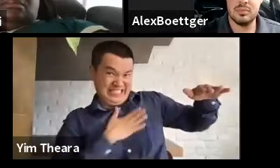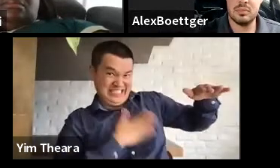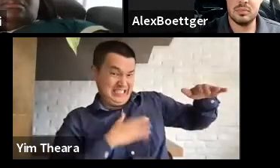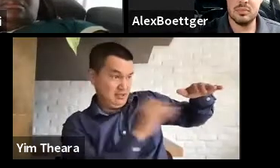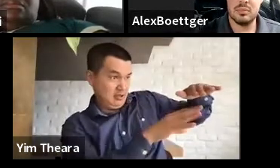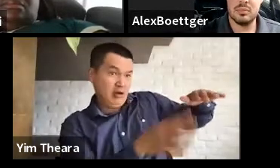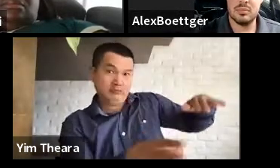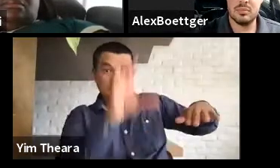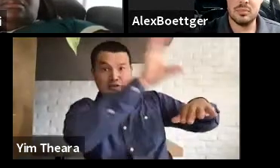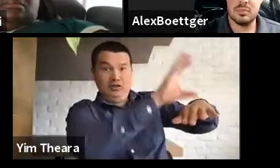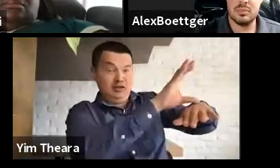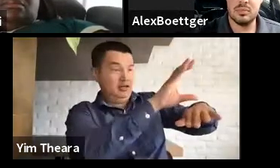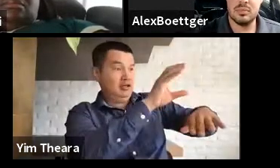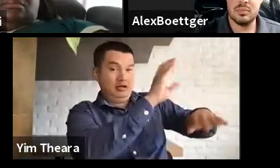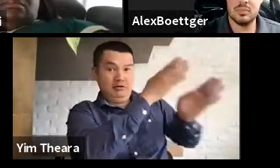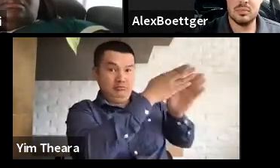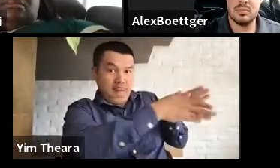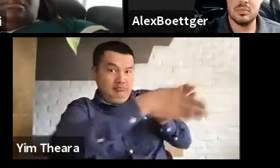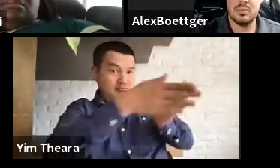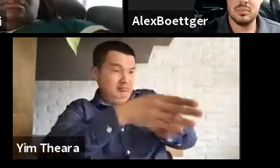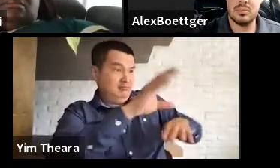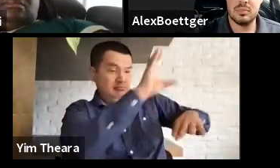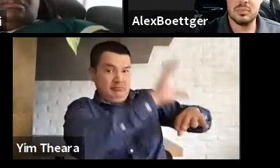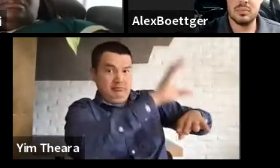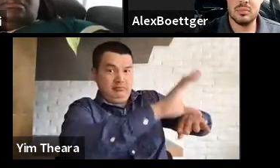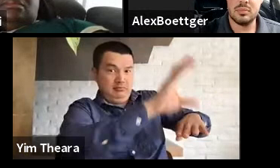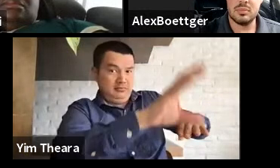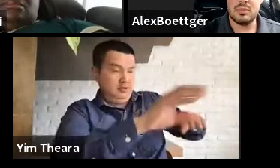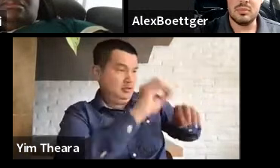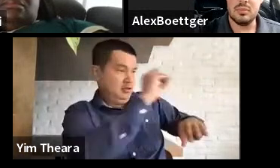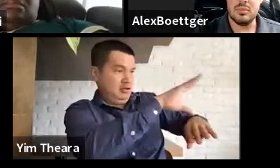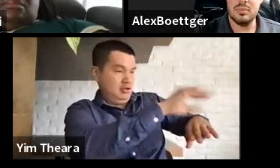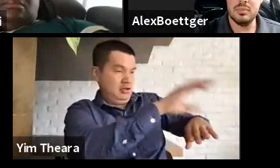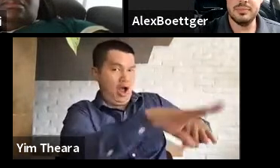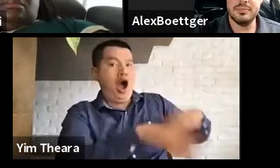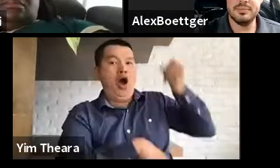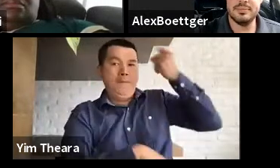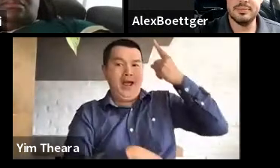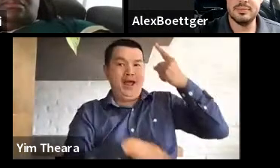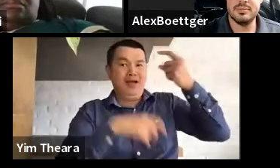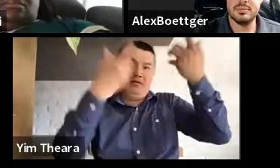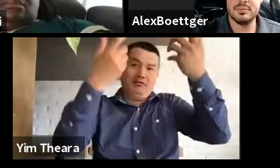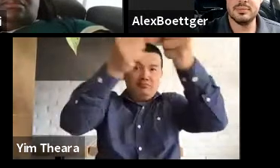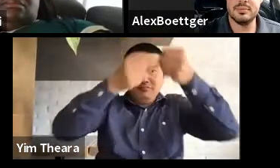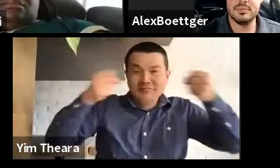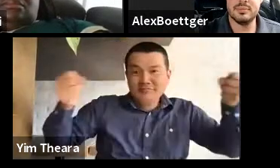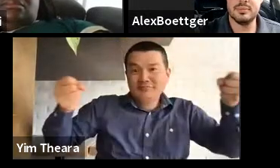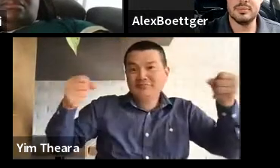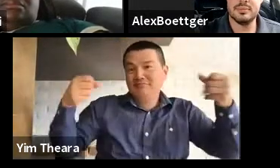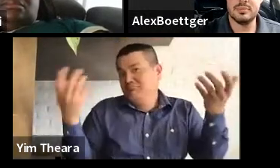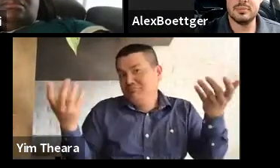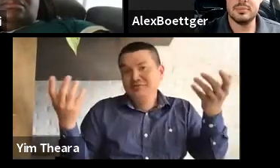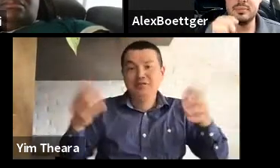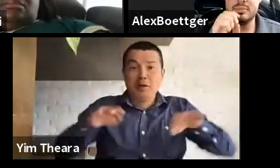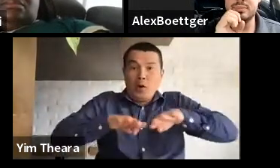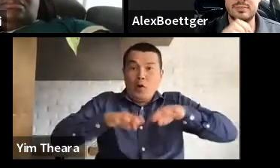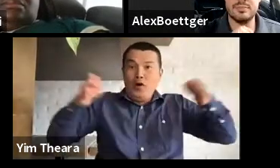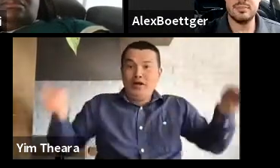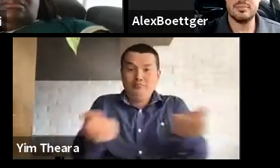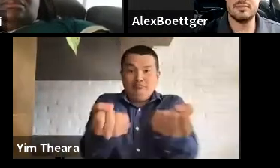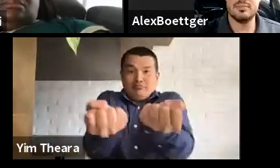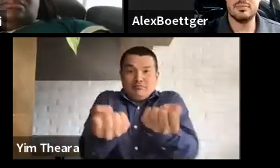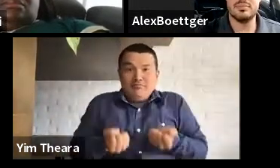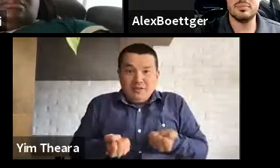une boîte, dans une armoire, sur des tablettes, bien, vous faites le signe ranger qui